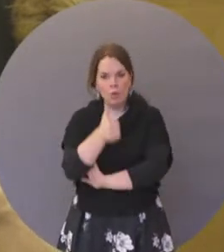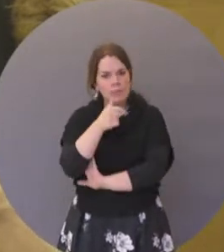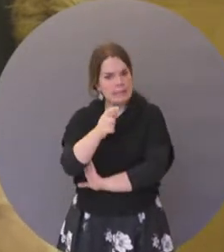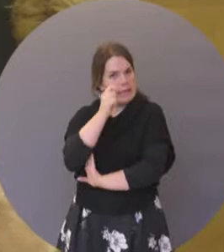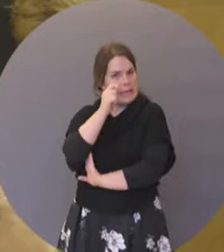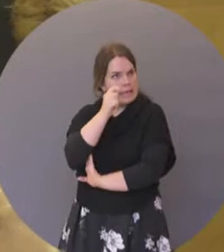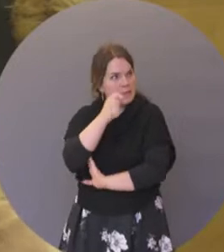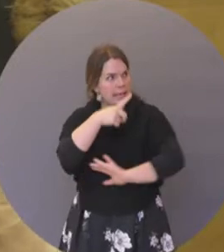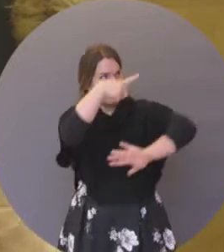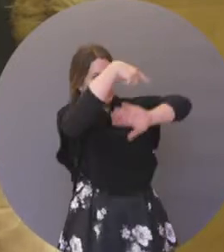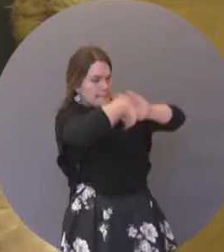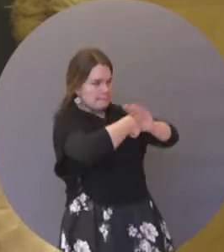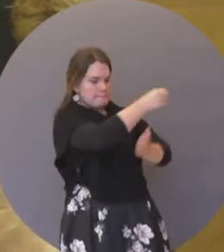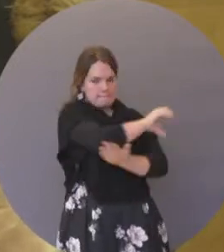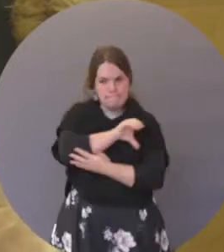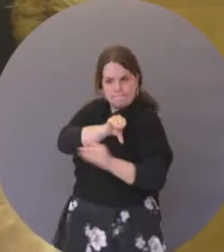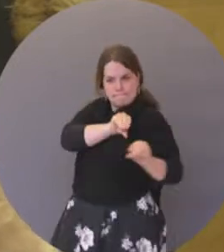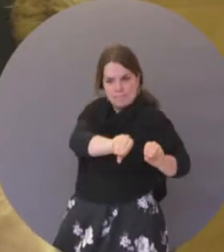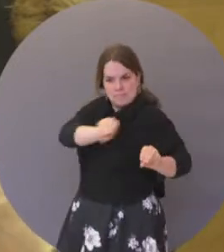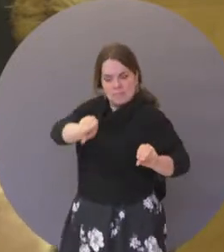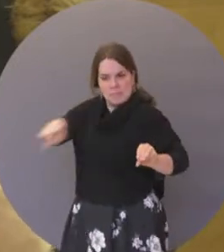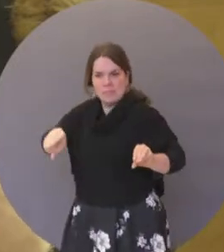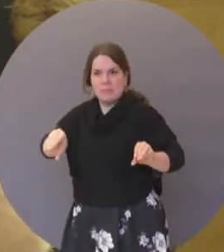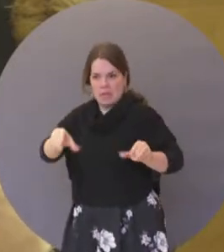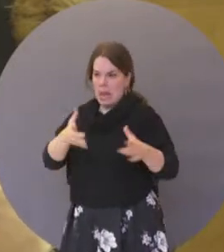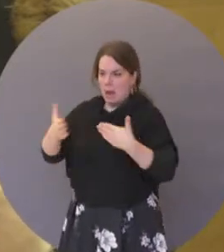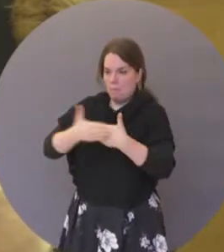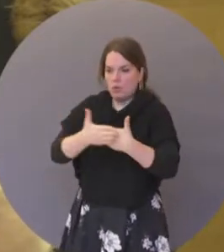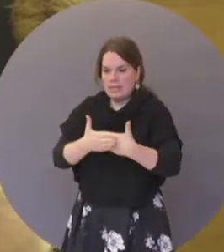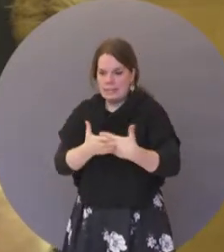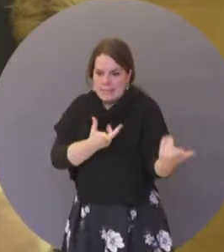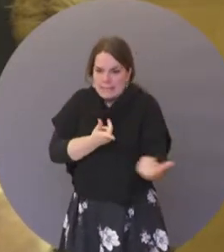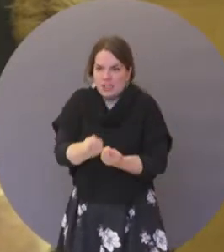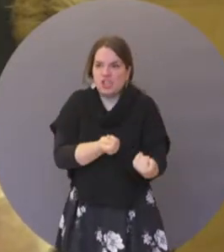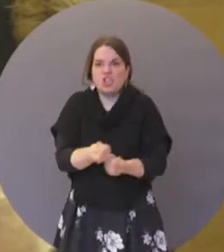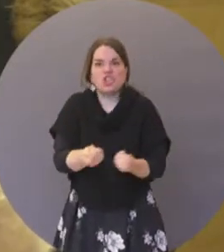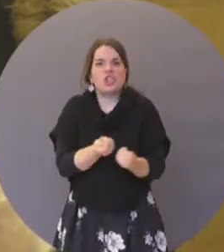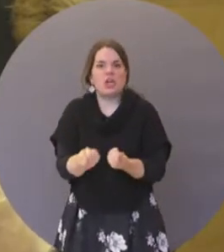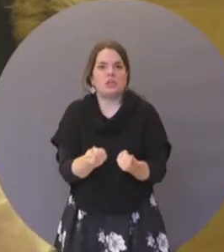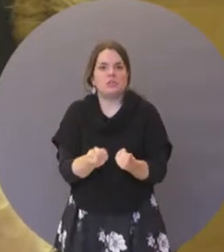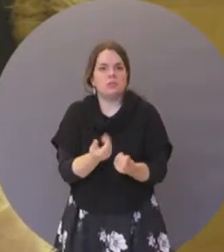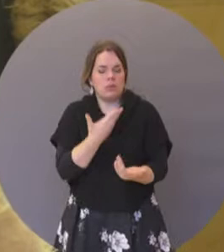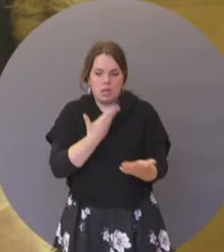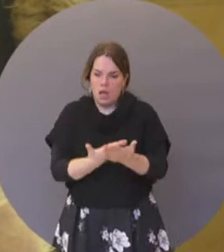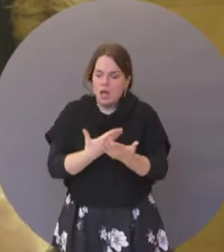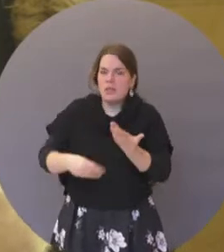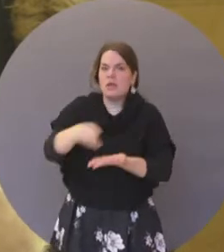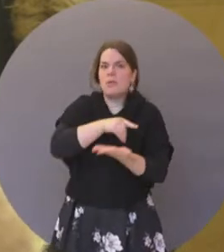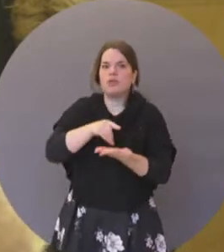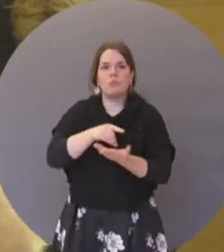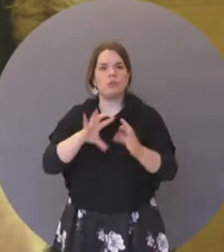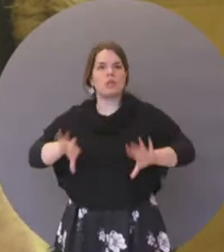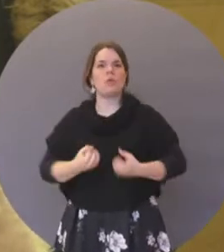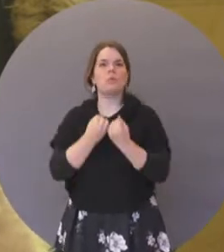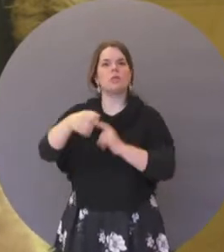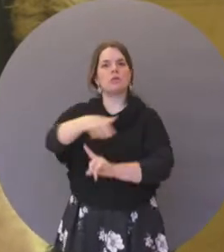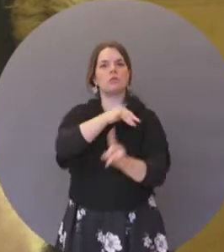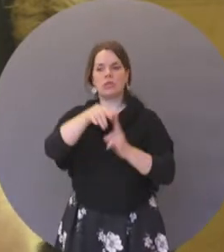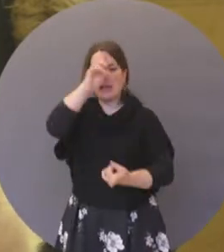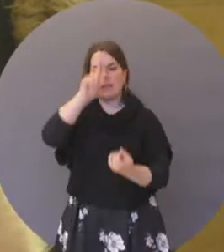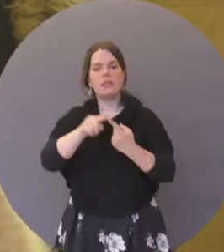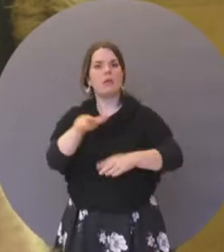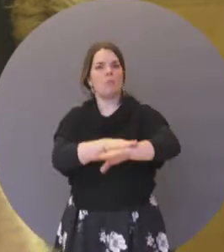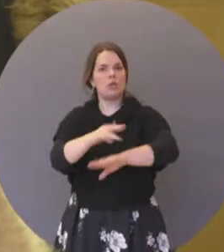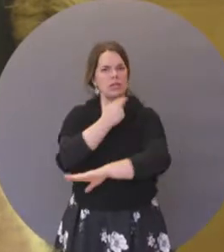de son maillage de proximité en matière de solidarité lui qui a la compétence sociale pour mettre en place des politiques